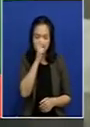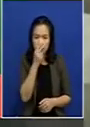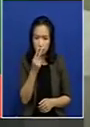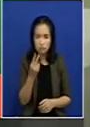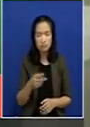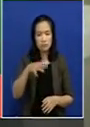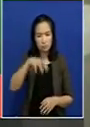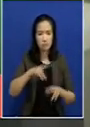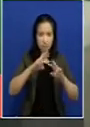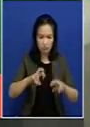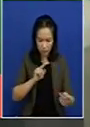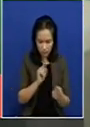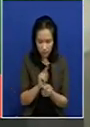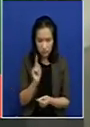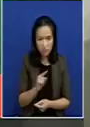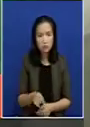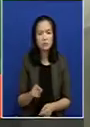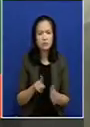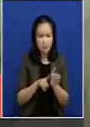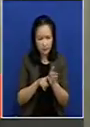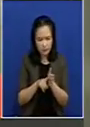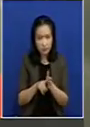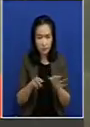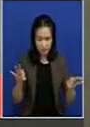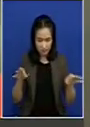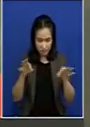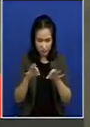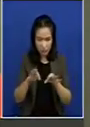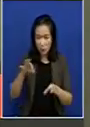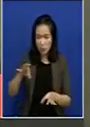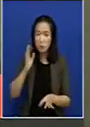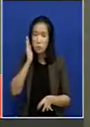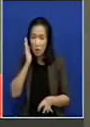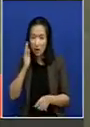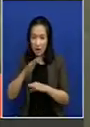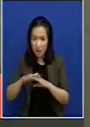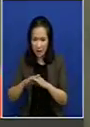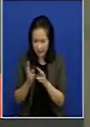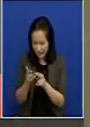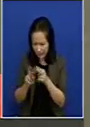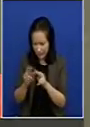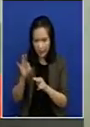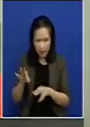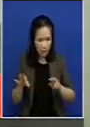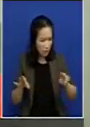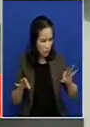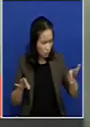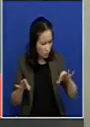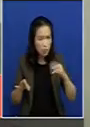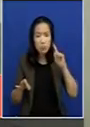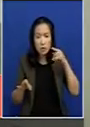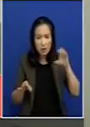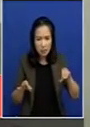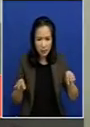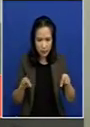โดยสถาบันวิจัยหลายแห่งพบนะคะว่าตัวอ่อนที่เกิดจากการผสมพันธุ์ระหว่างยุงตัวผู้ที่ผ่านการตัดแต่งพันธุกรรมกับยุงตัวเมียต